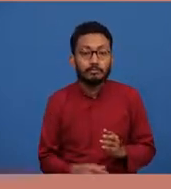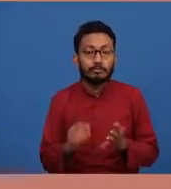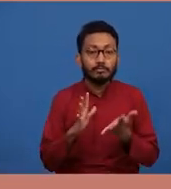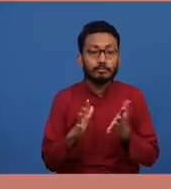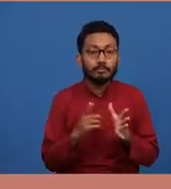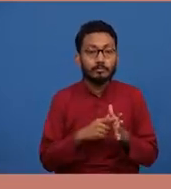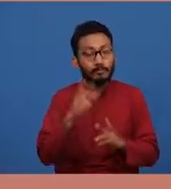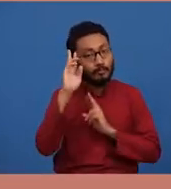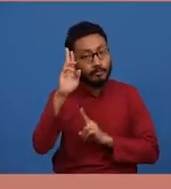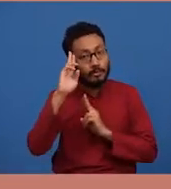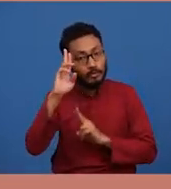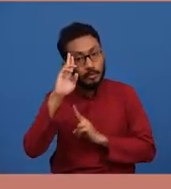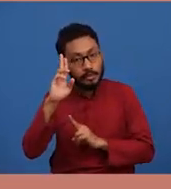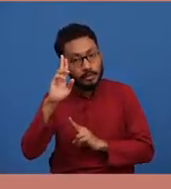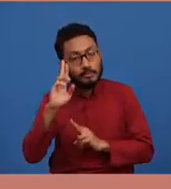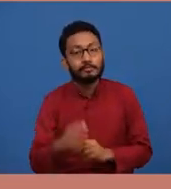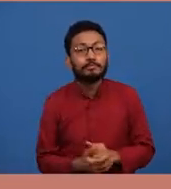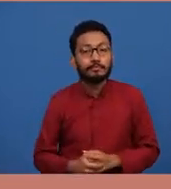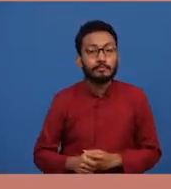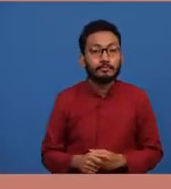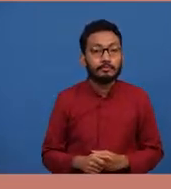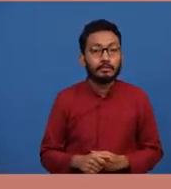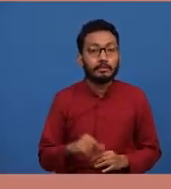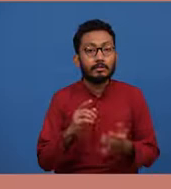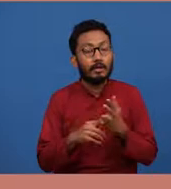dan yang terakhir, rajin.